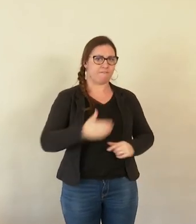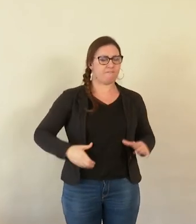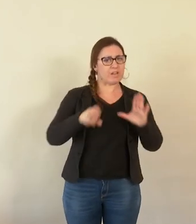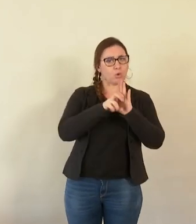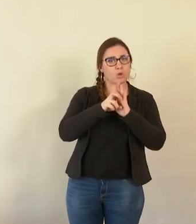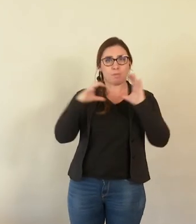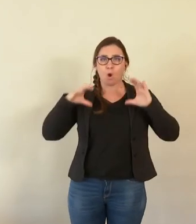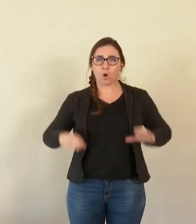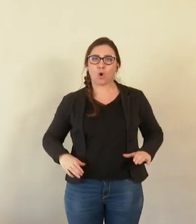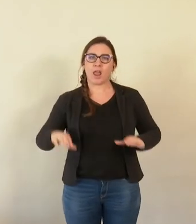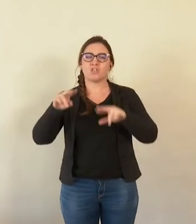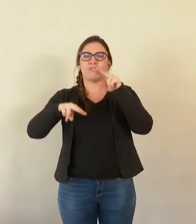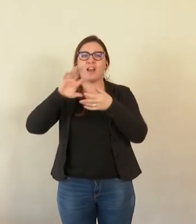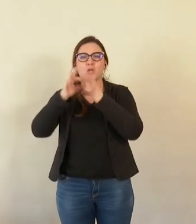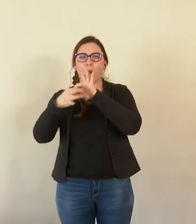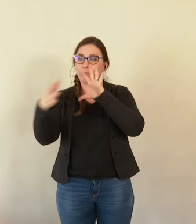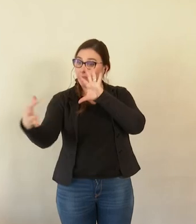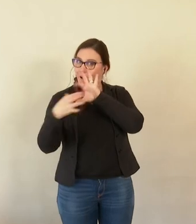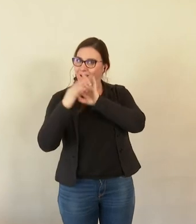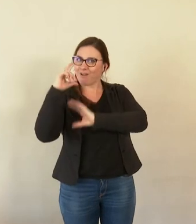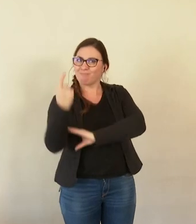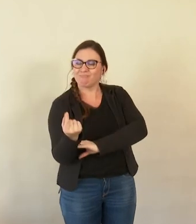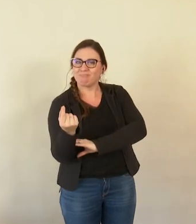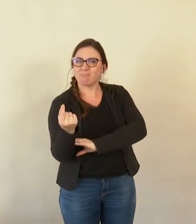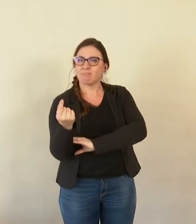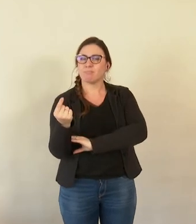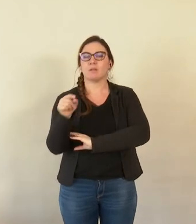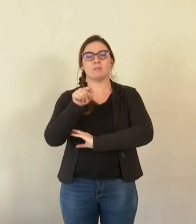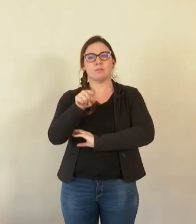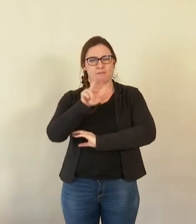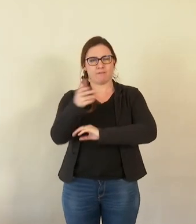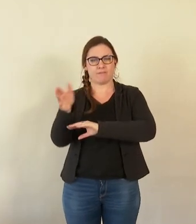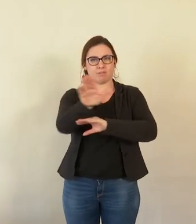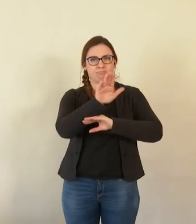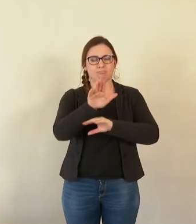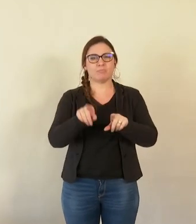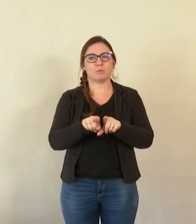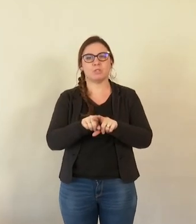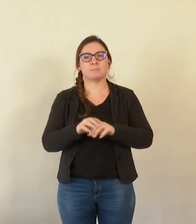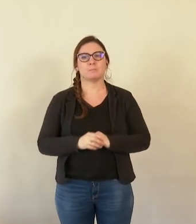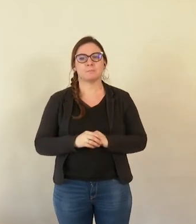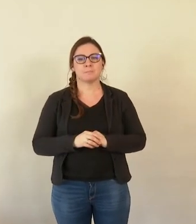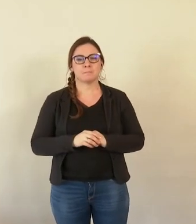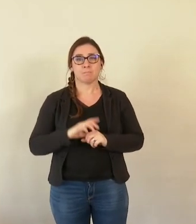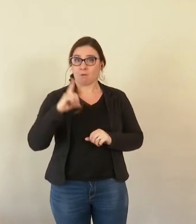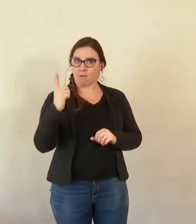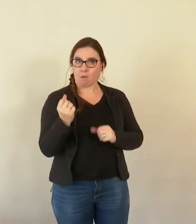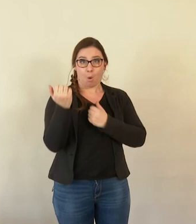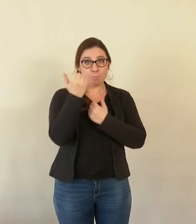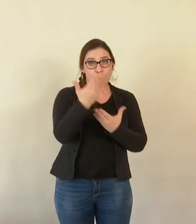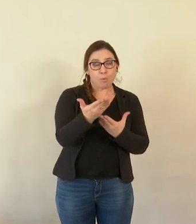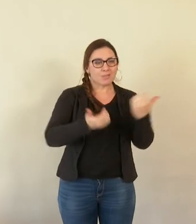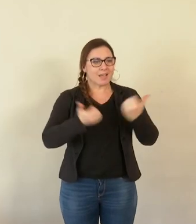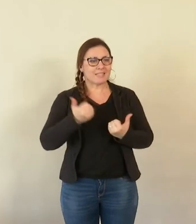et le collège du village olympique qui sera présenté et qui propose d'accueillir dans les